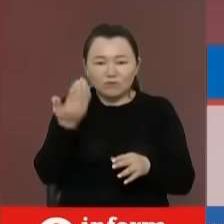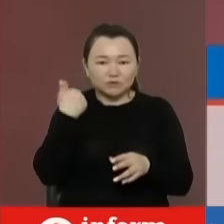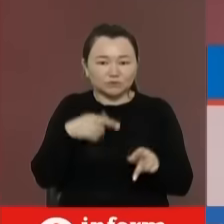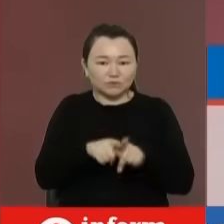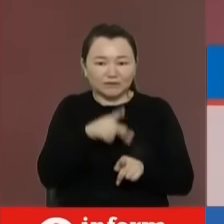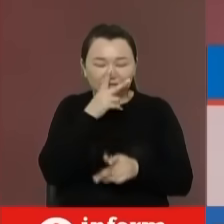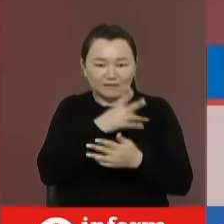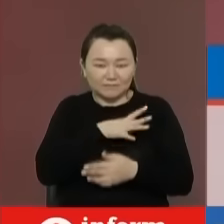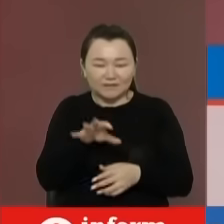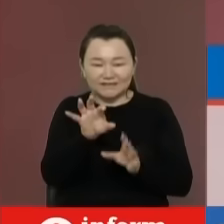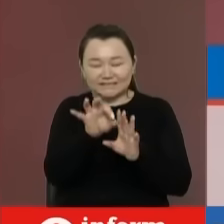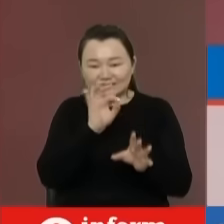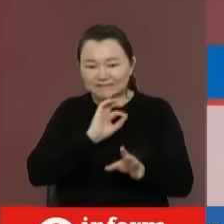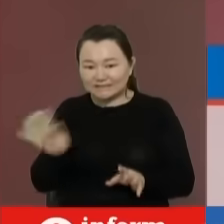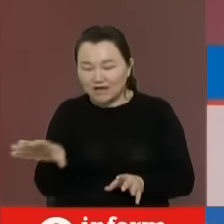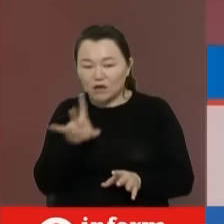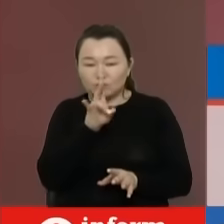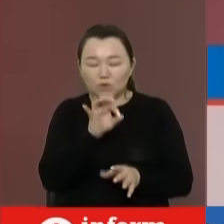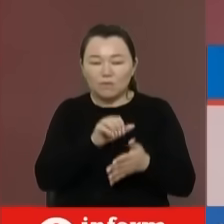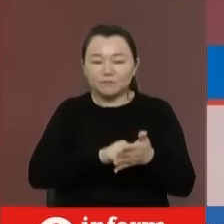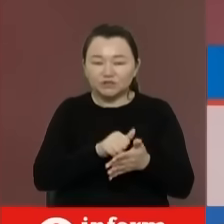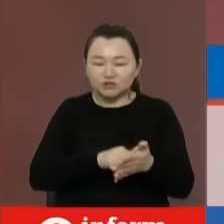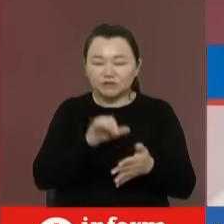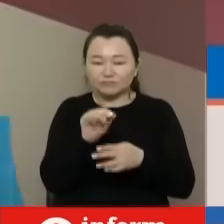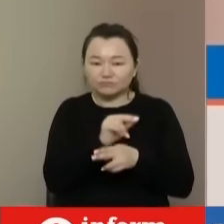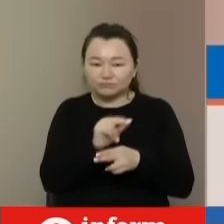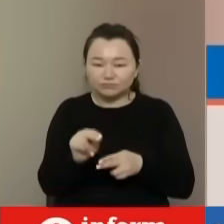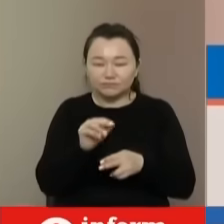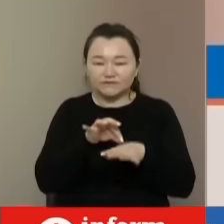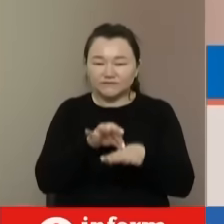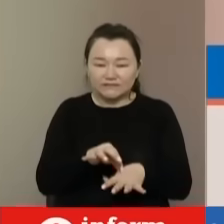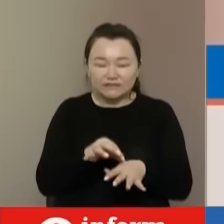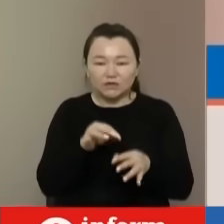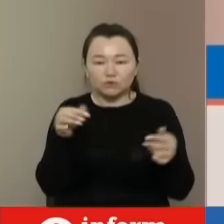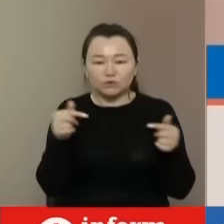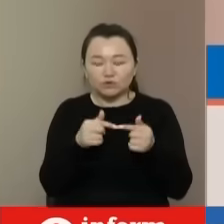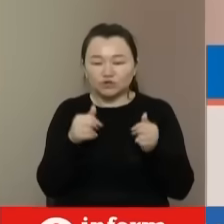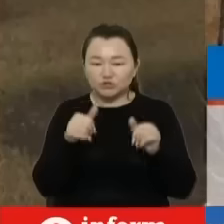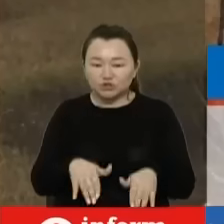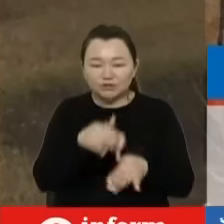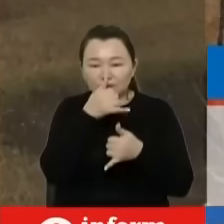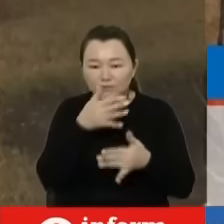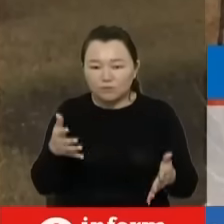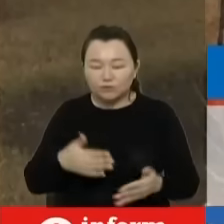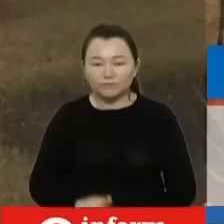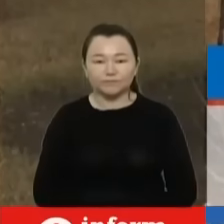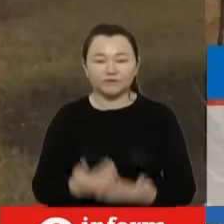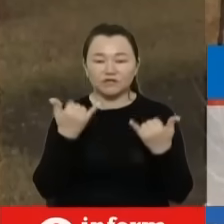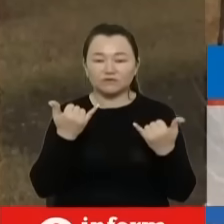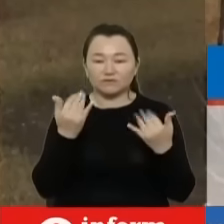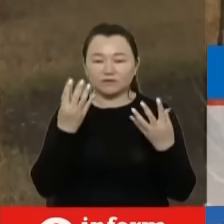кәдімгі пинцетпен алып тастапты. Алайда себебімен емдомын жүргізуге нақты шешім қабылдай алмай отыр. Қазіргі күнде